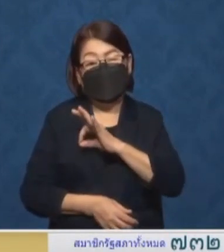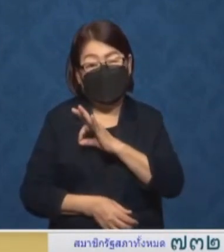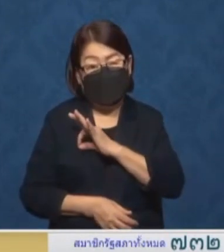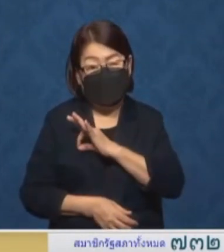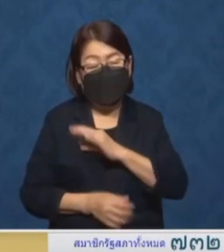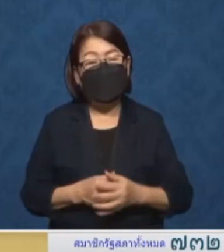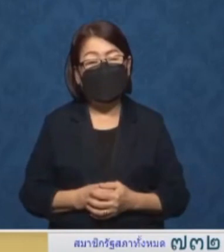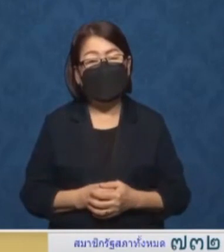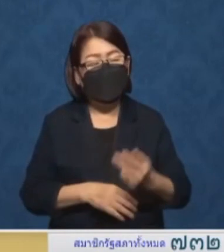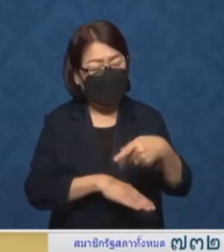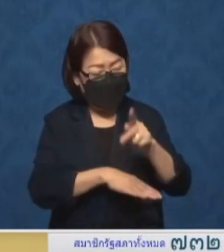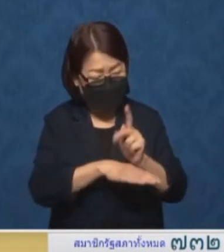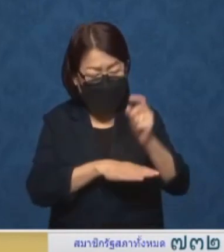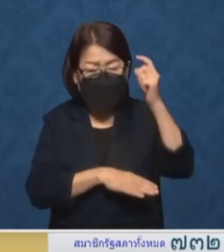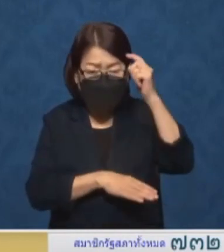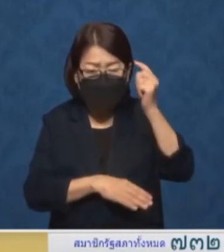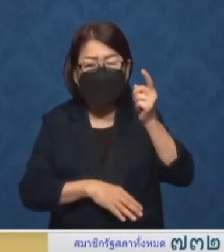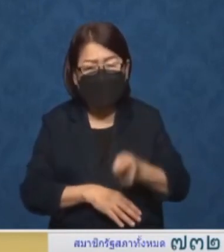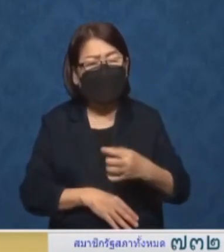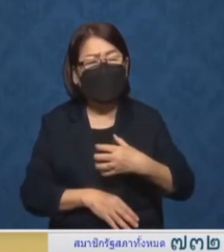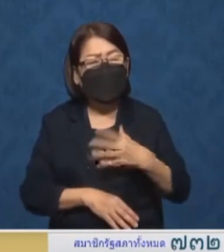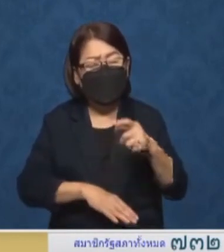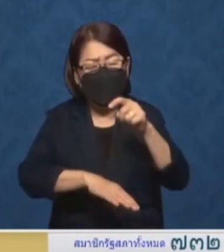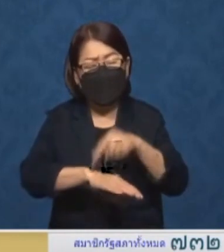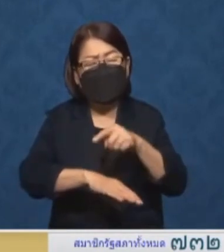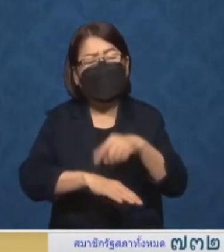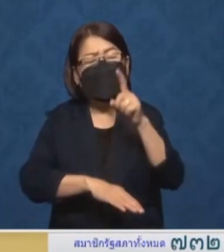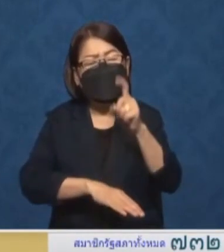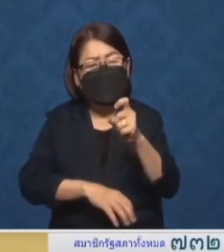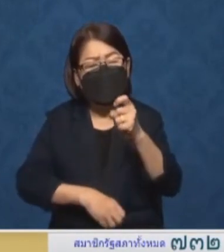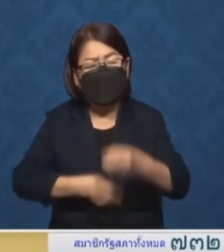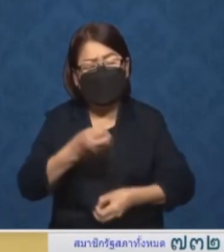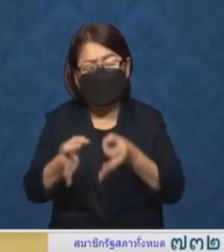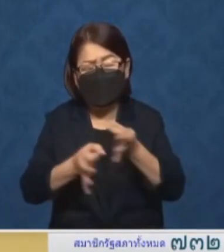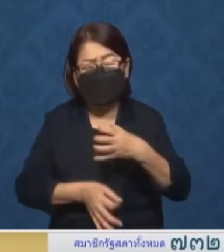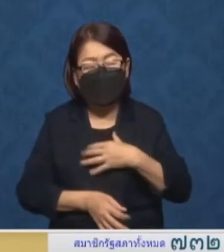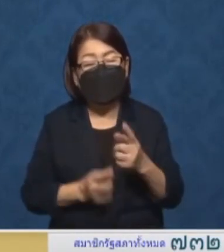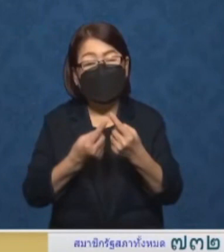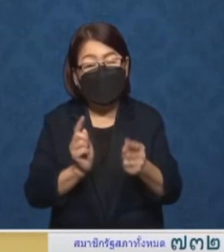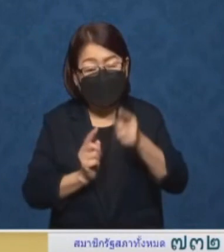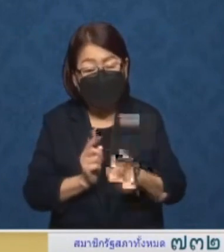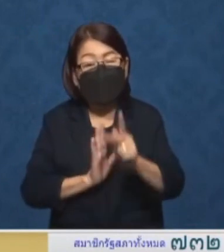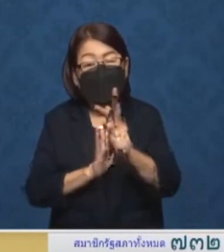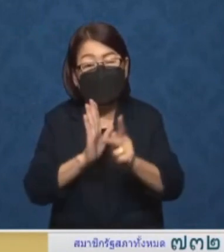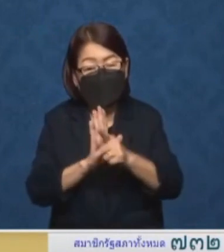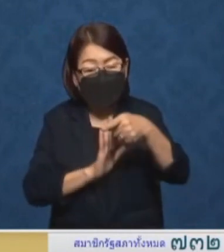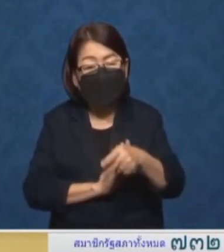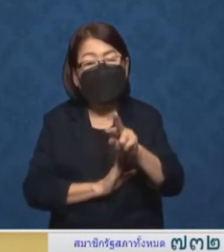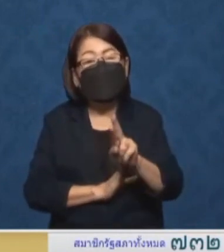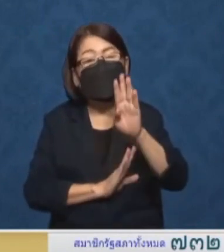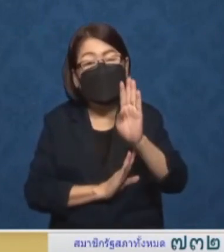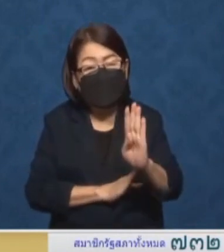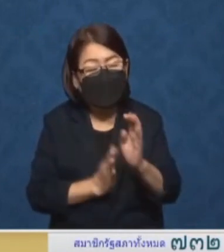งผมก็ไม่อยากทําให้สภาเสียเวลาหรอกแต่ว่าพระบัญญัติกฎหมายยาเสพติดฉบับนี้เป็นกฎหมายที่สําคัญที่สุ